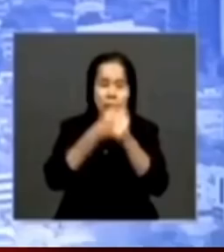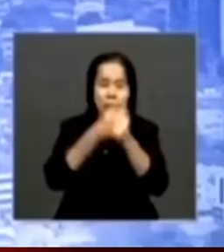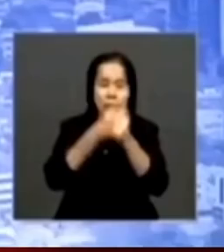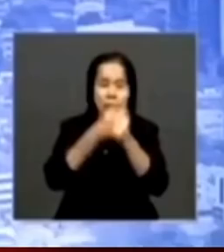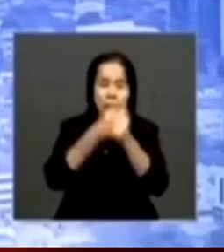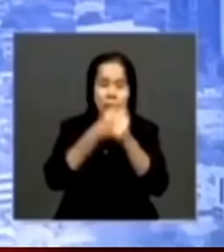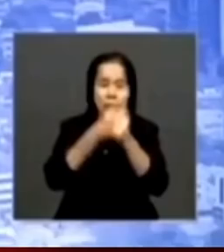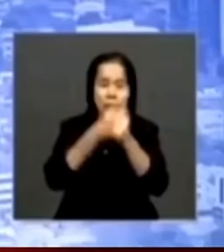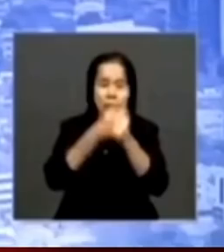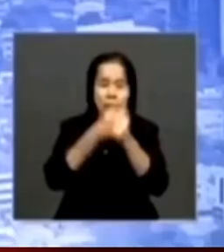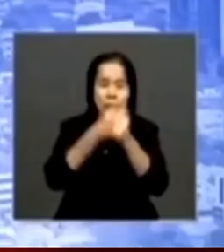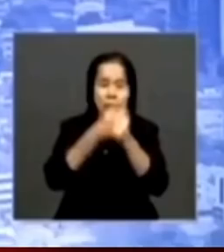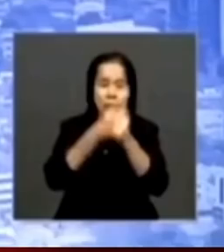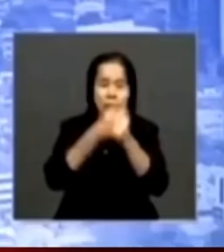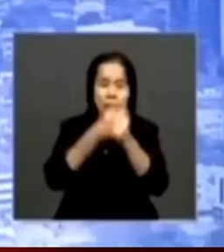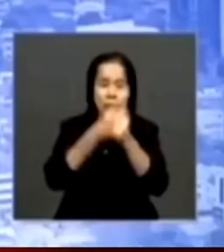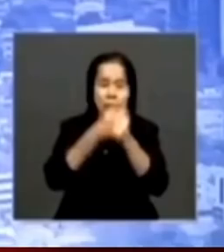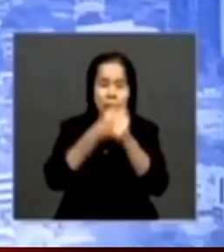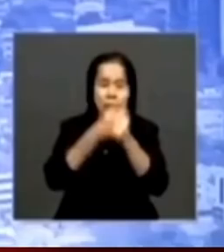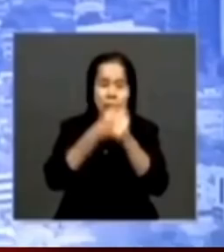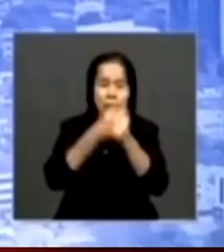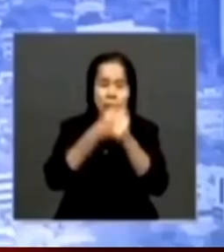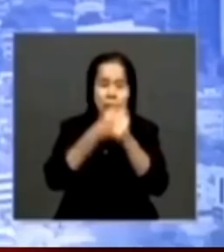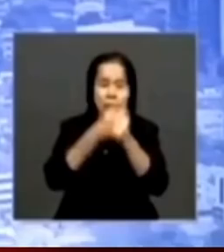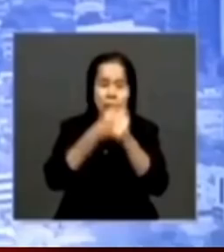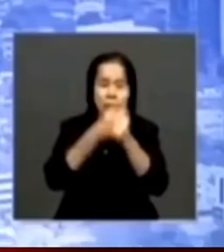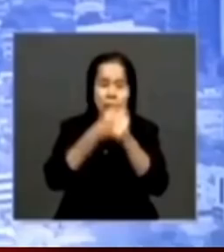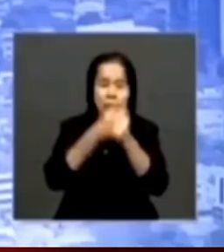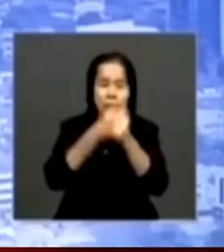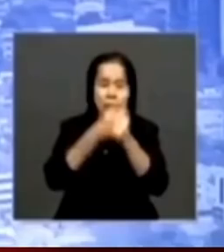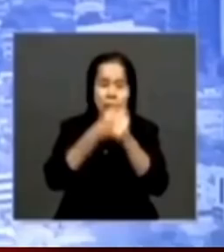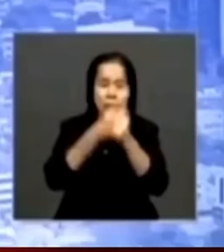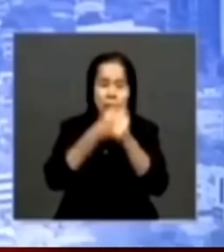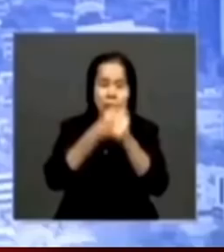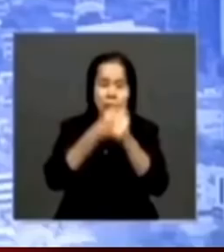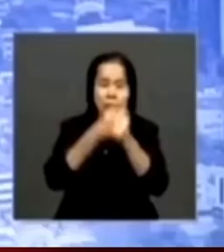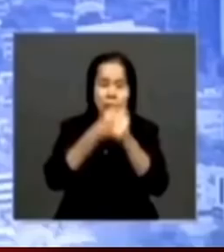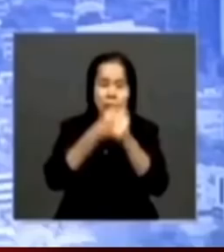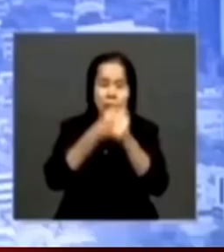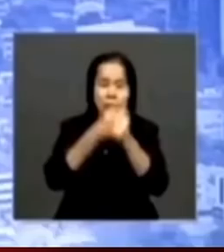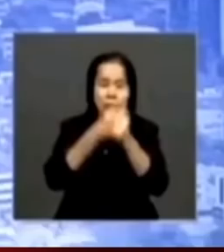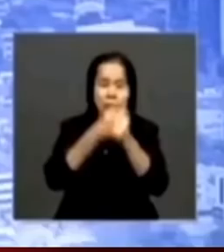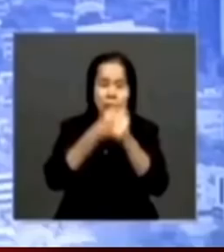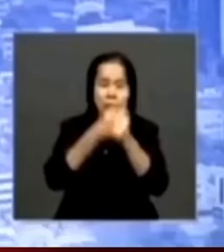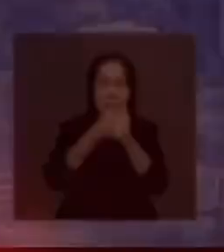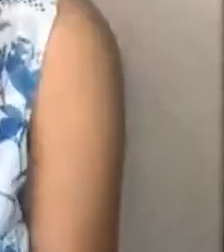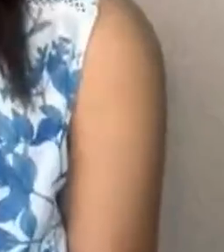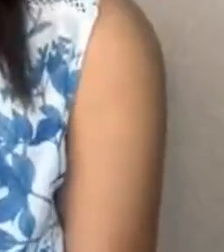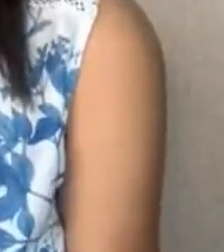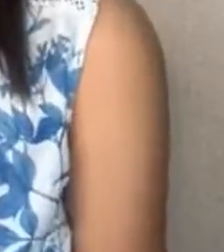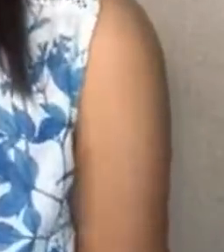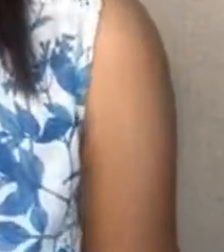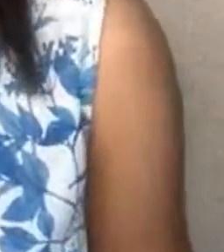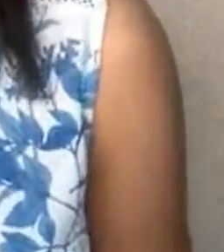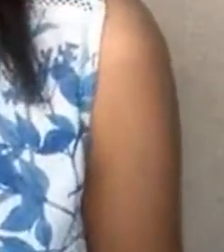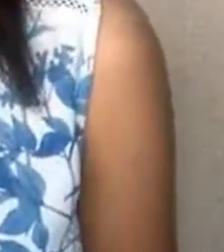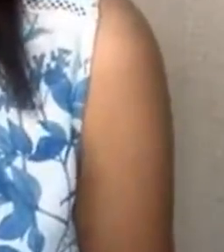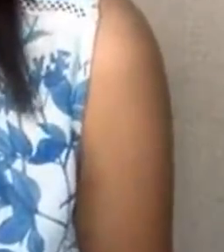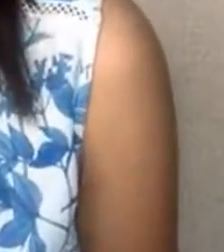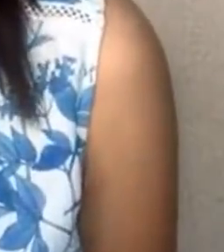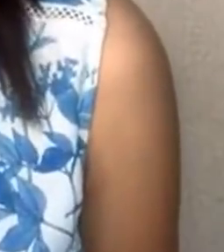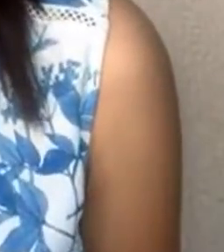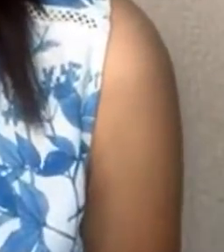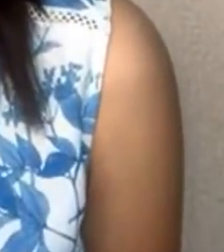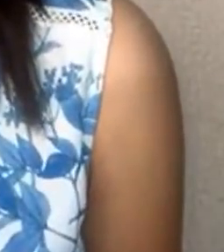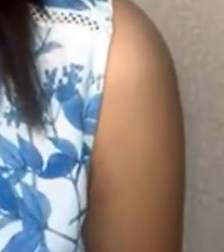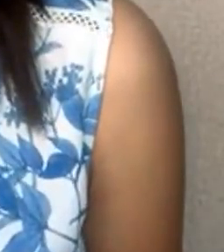ย้ำกับคุณผู้ชมให้ดีเลยว่าเราเองคือต้องติดตามข่าวสารอย่างใกล้ชิดเพราะว่าในสภาวะแบบนี้เนี่ยคือมันมีข่าวเนี่ยมันไปเร็วม